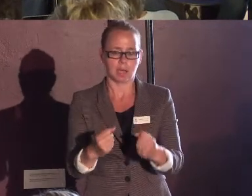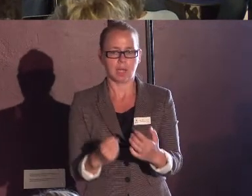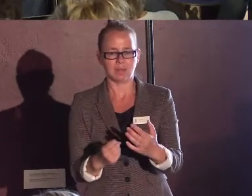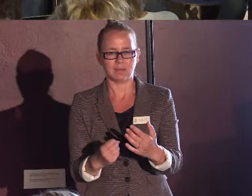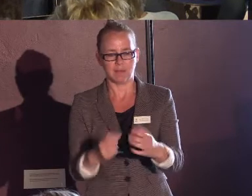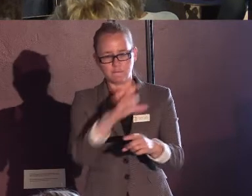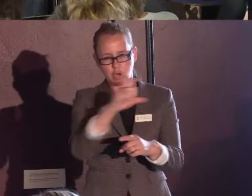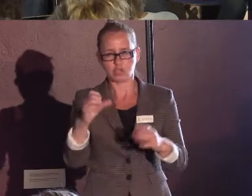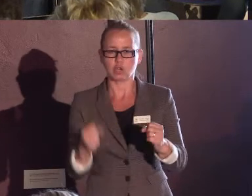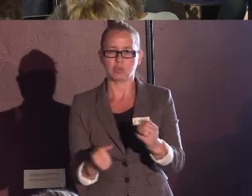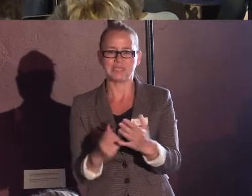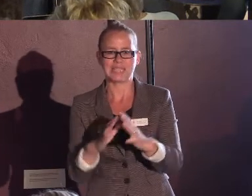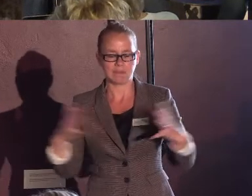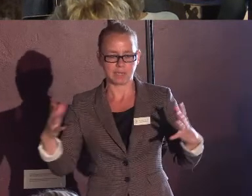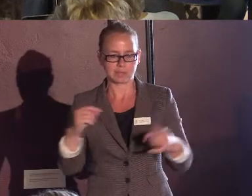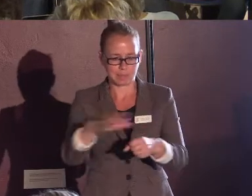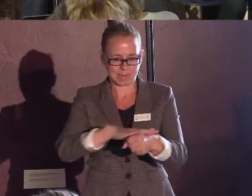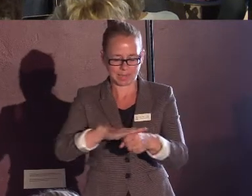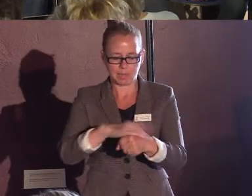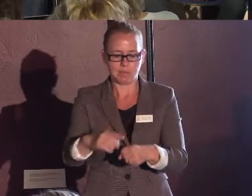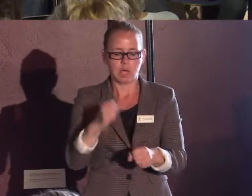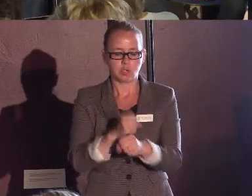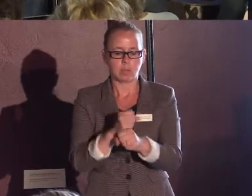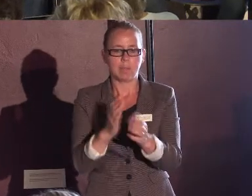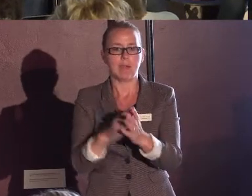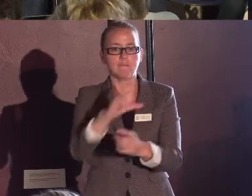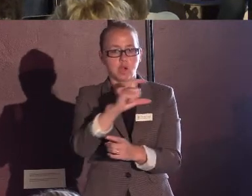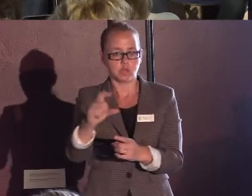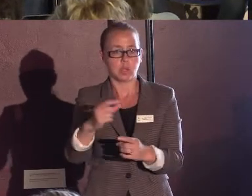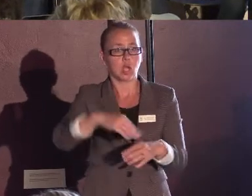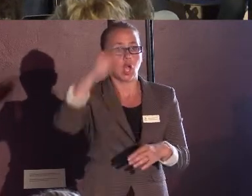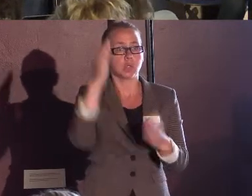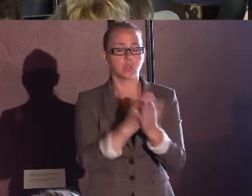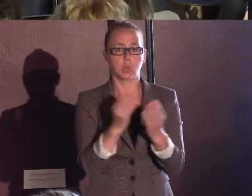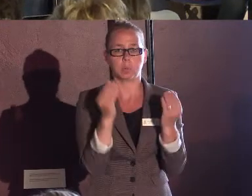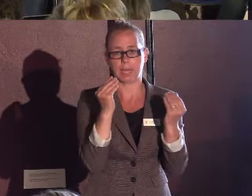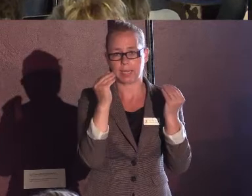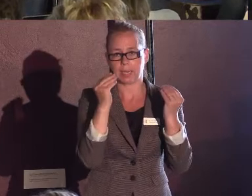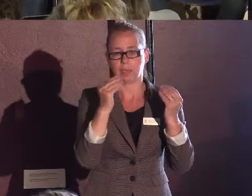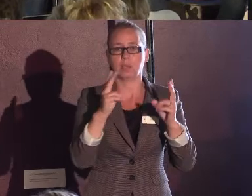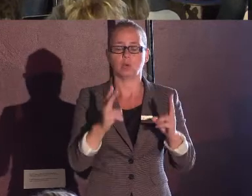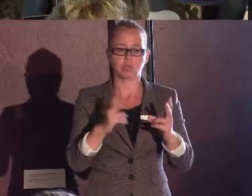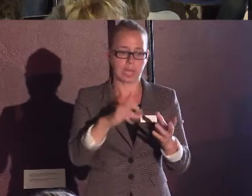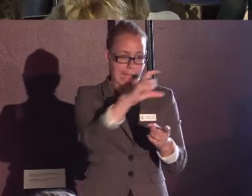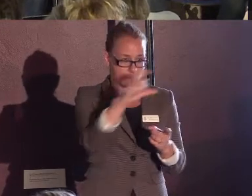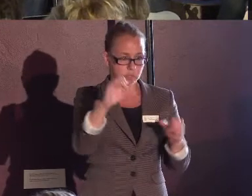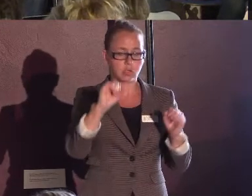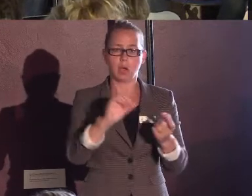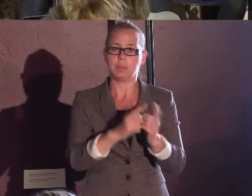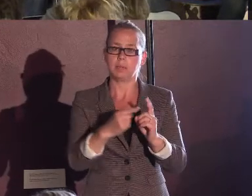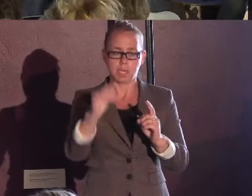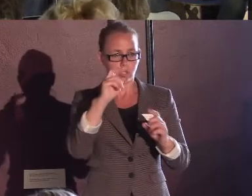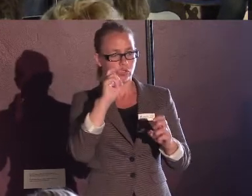här näringarna. Vi har jobbat med ämnet entreprenörskap i högskoleutbildningarna så att ämnet ska bli